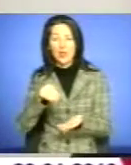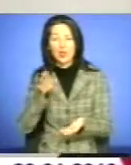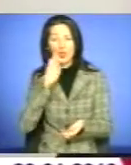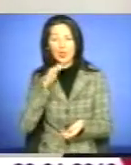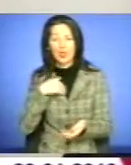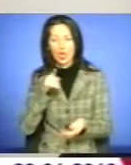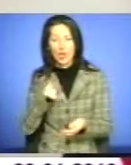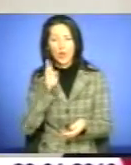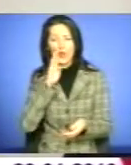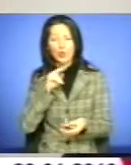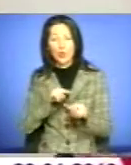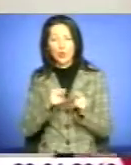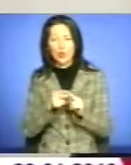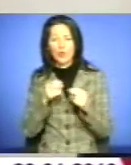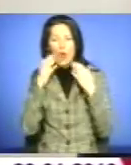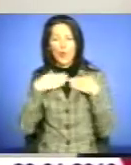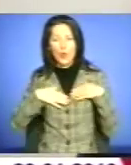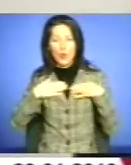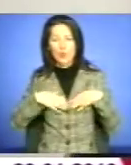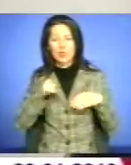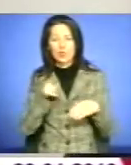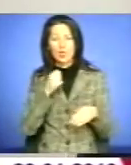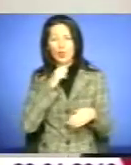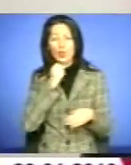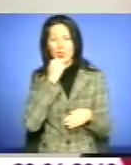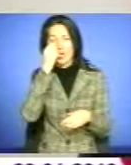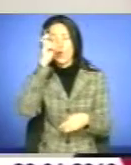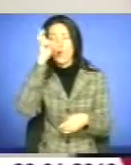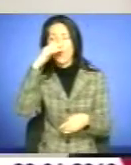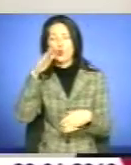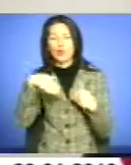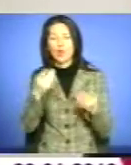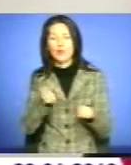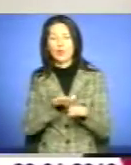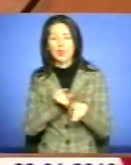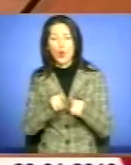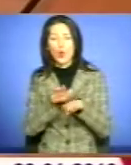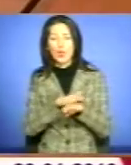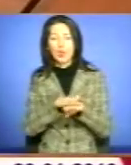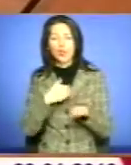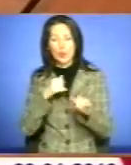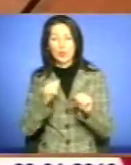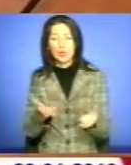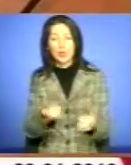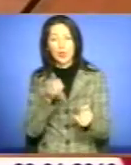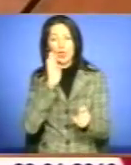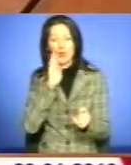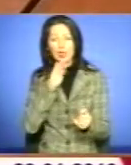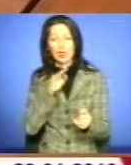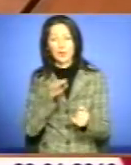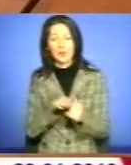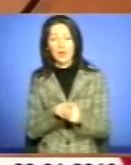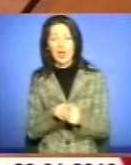воду, обмивався нею. І дякую Господу Богу, що дав ту ласку, що ми могли набрати води. Творці фільму не робили